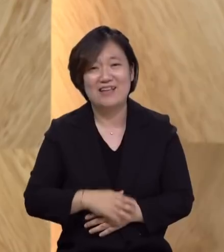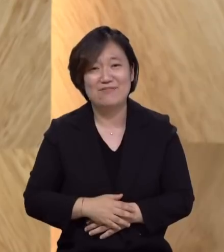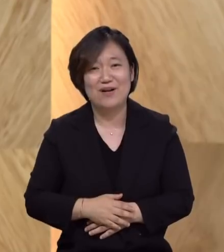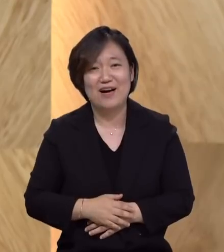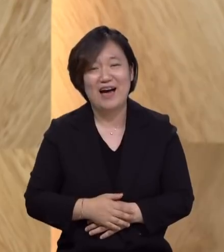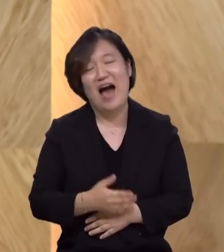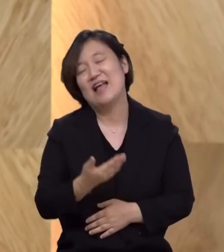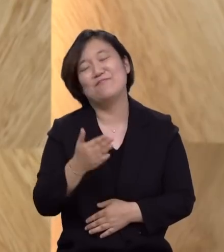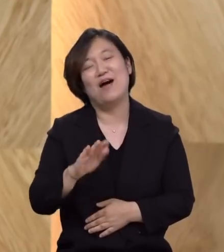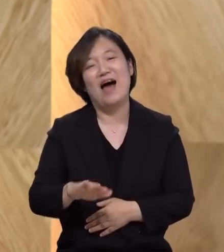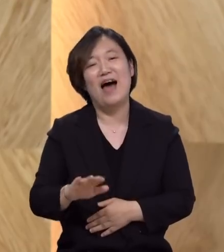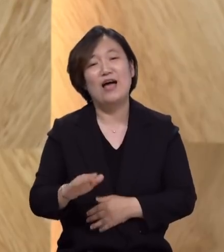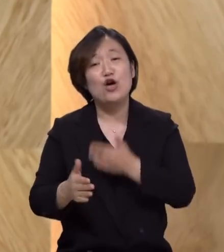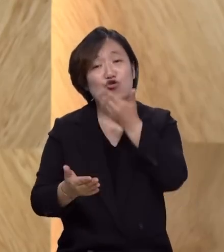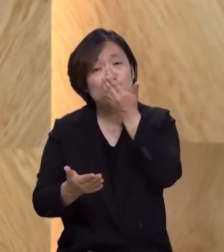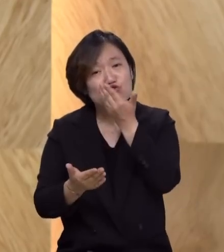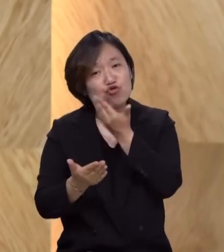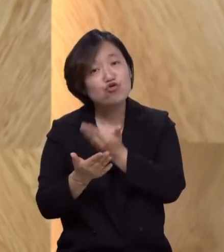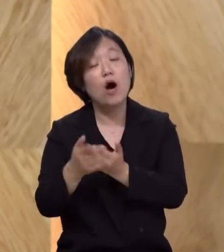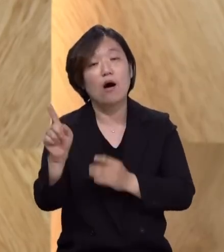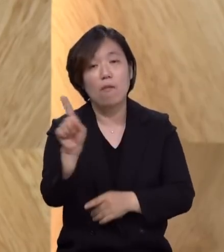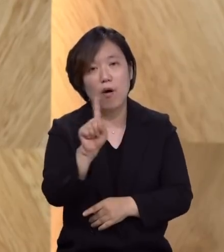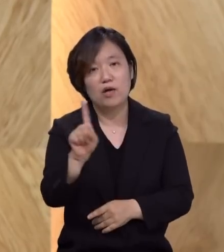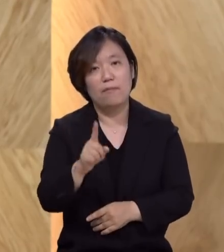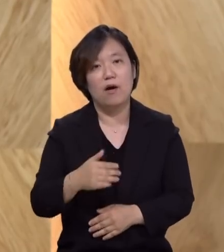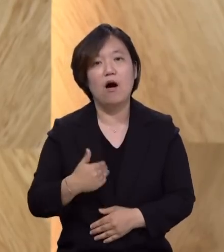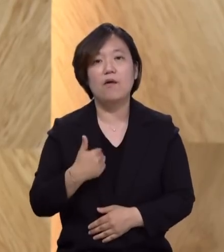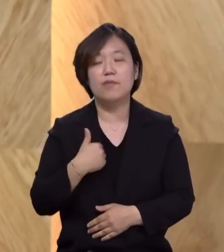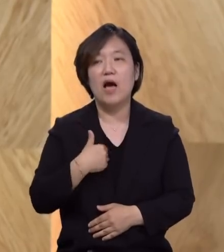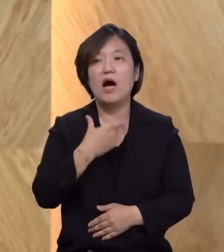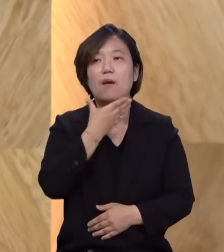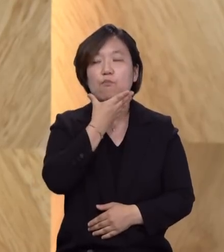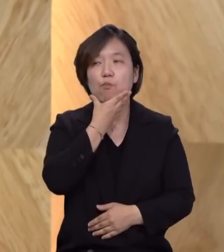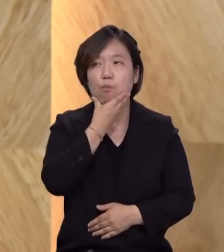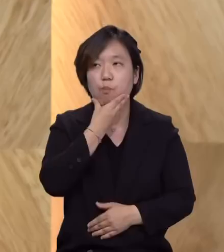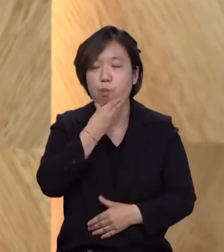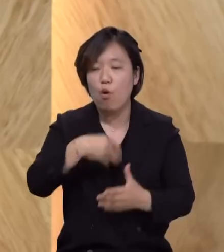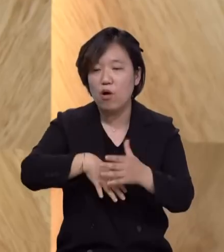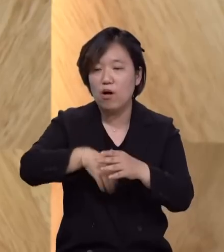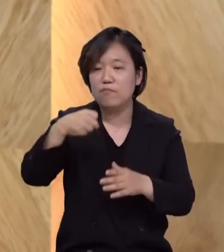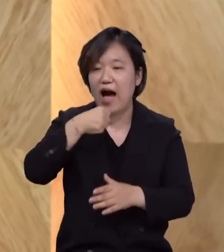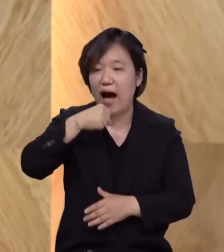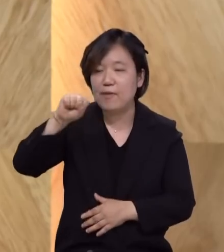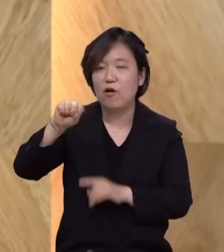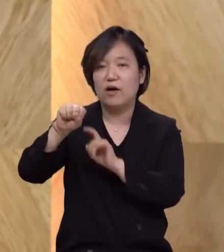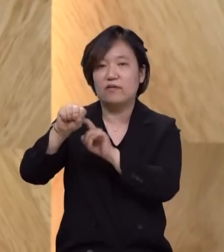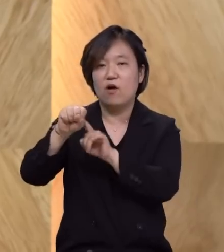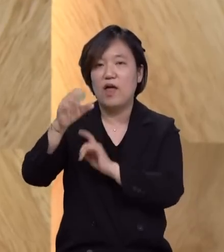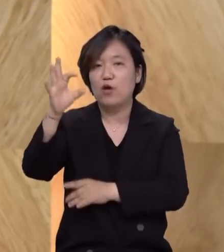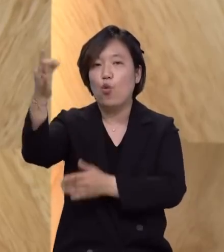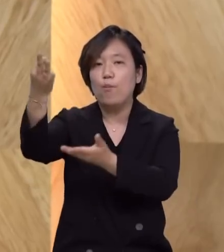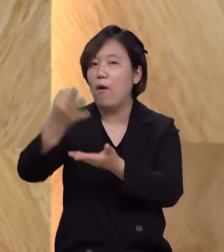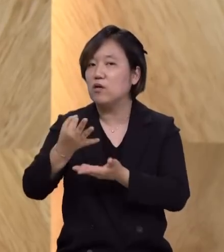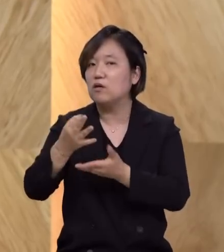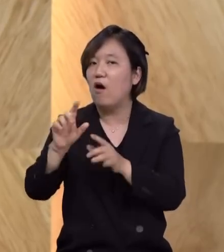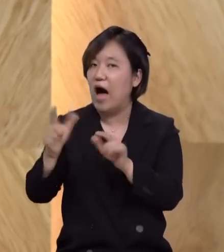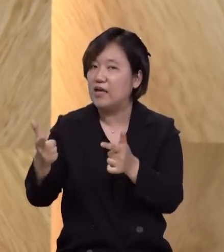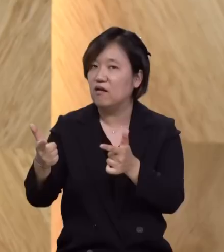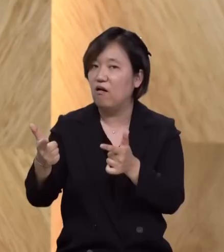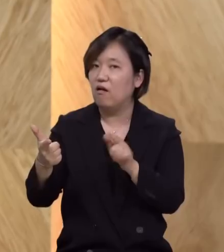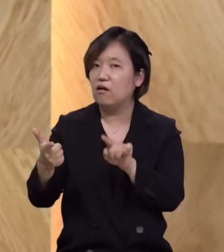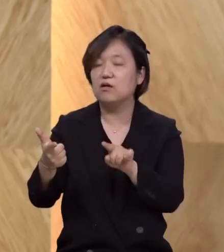것은 복권에 단점이 됐냐 안 됐냐 그게 중요한게 아니겠죠 그때 내 복을 어떻게